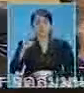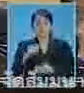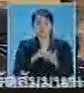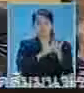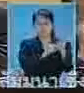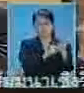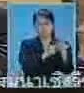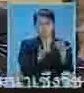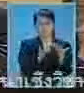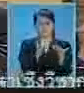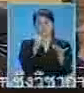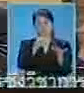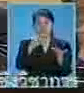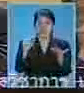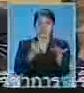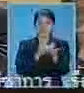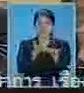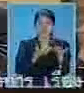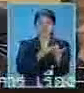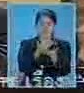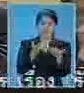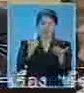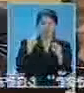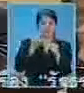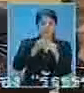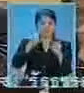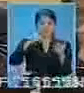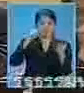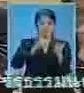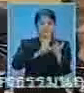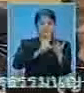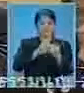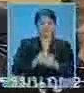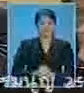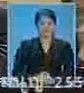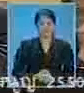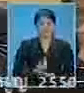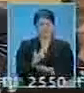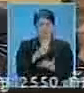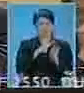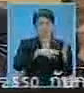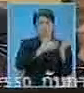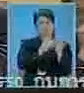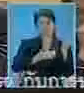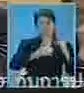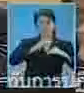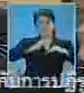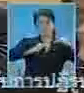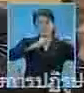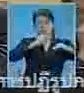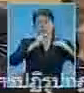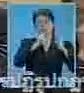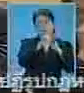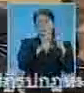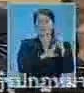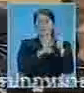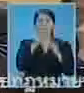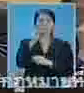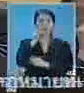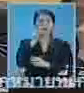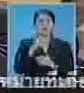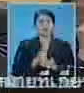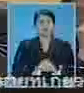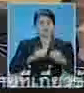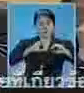ภาได้มีโอกาสพิจารณาก่อนที่จะมีการลงนามเรื่องของแผนการพัฒนาระบบน้ำรัฐบาล